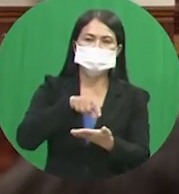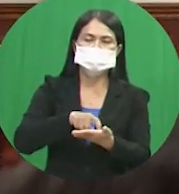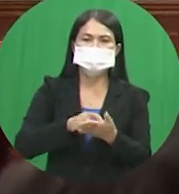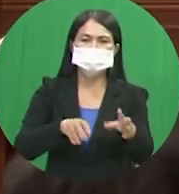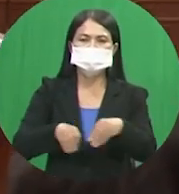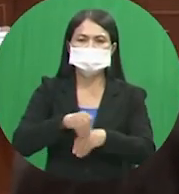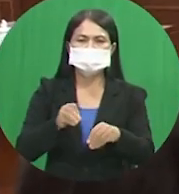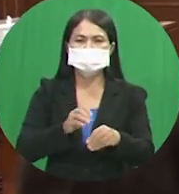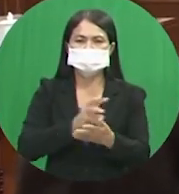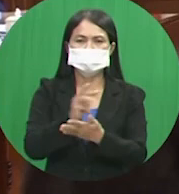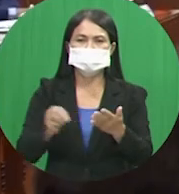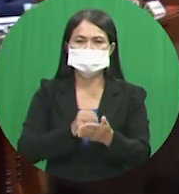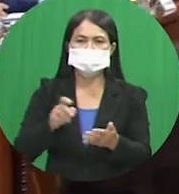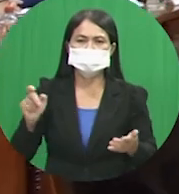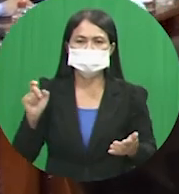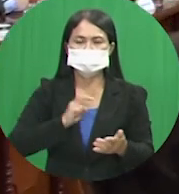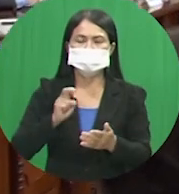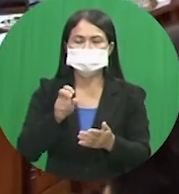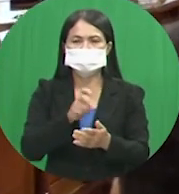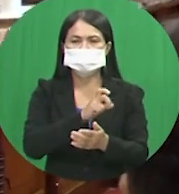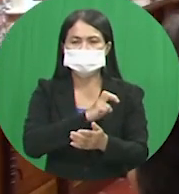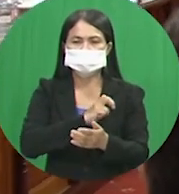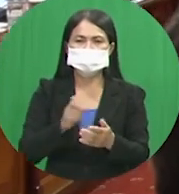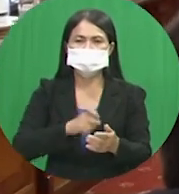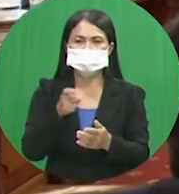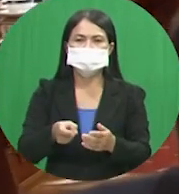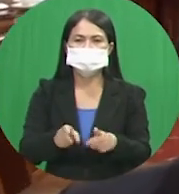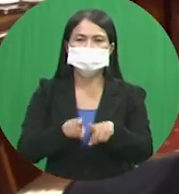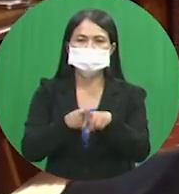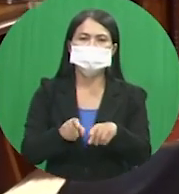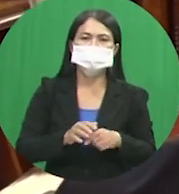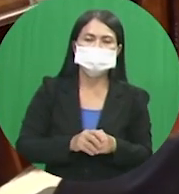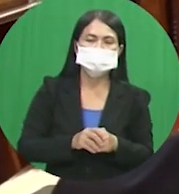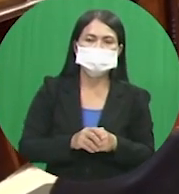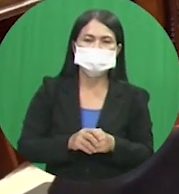នួនអាដាមសន្តិបណ្ឌិតដុលគឿនដែលបានទទួលមរណភាពផងដែរ